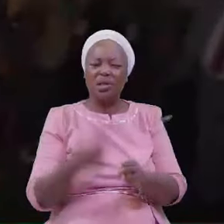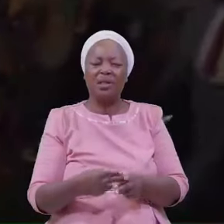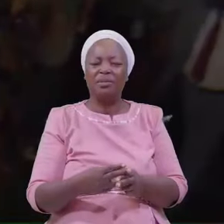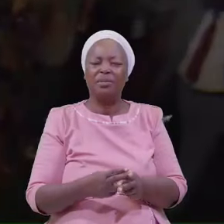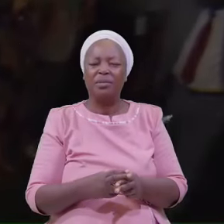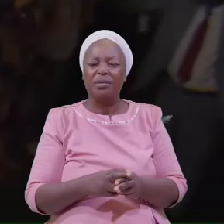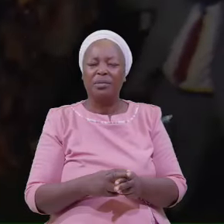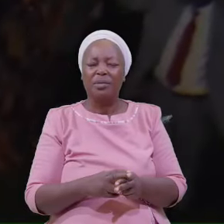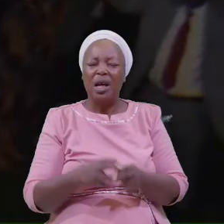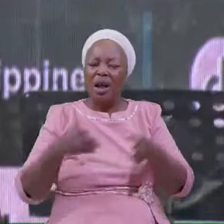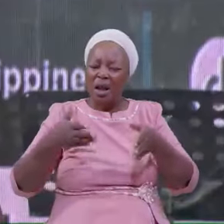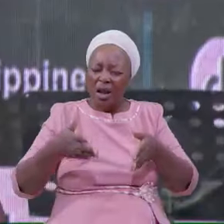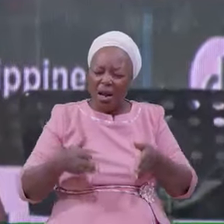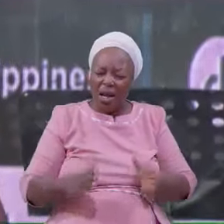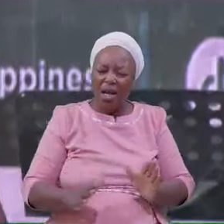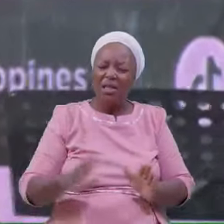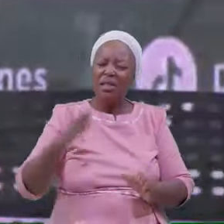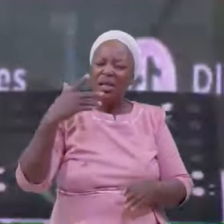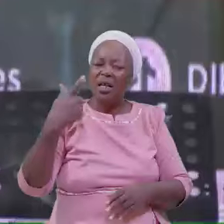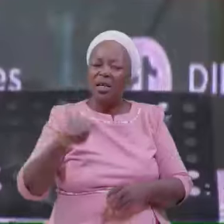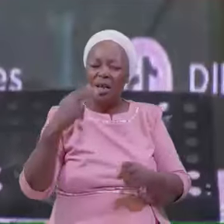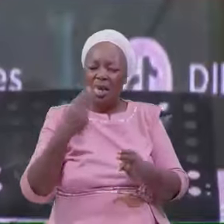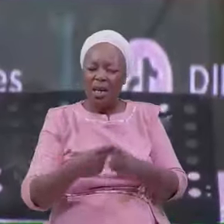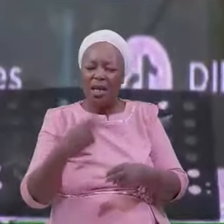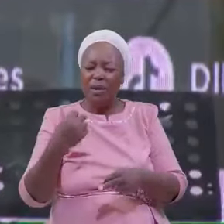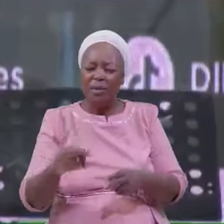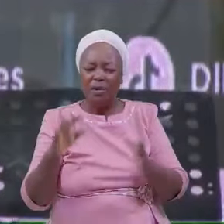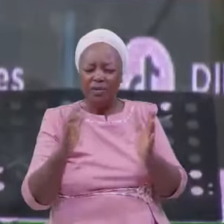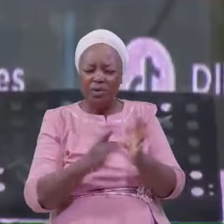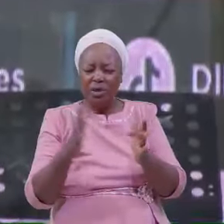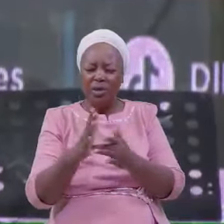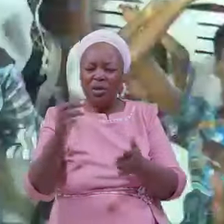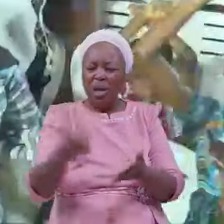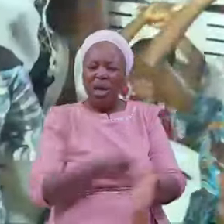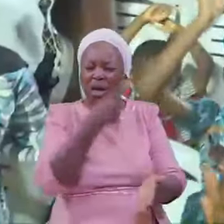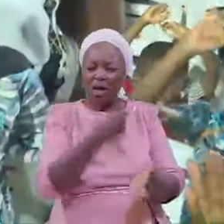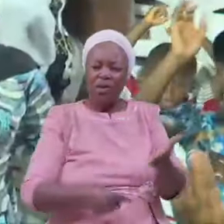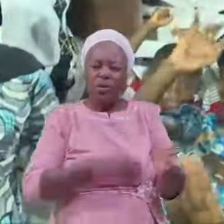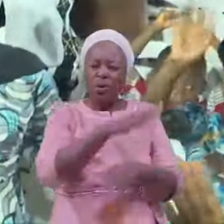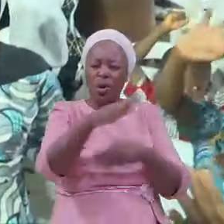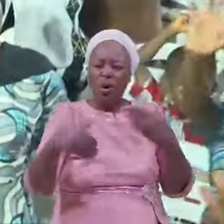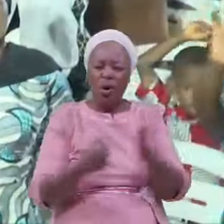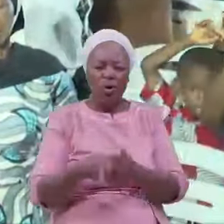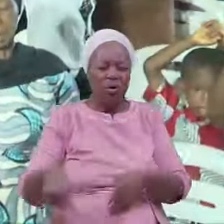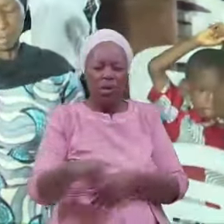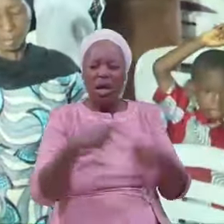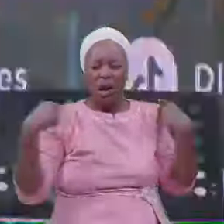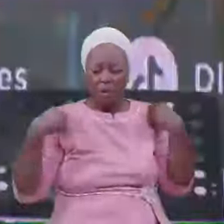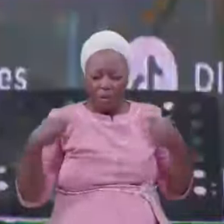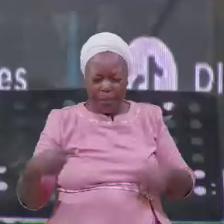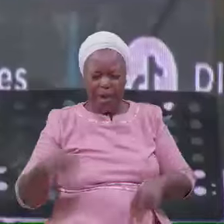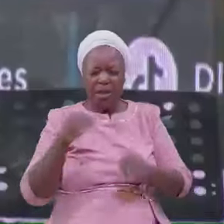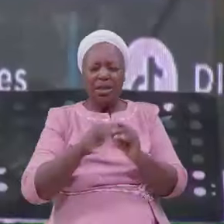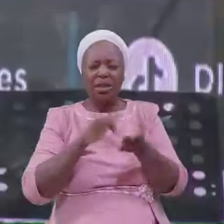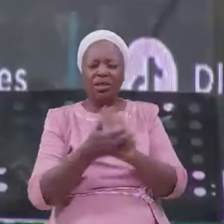Let the name of Jesus cancel all their pain. Palayain ng